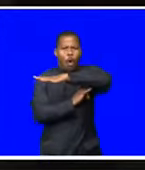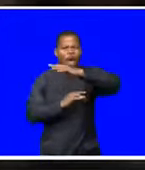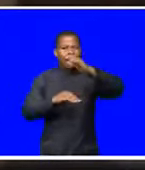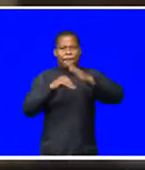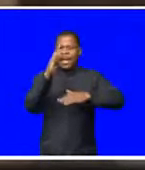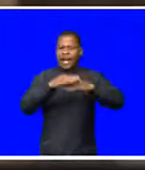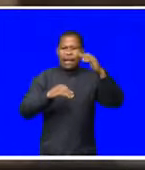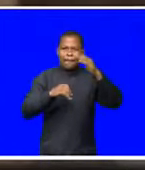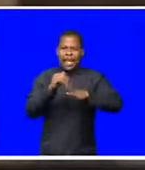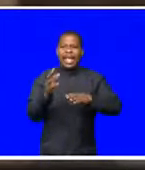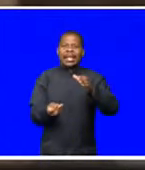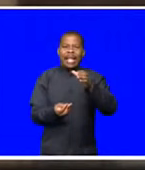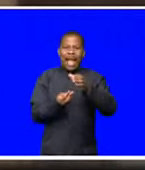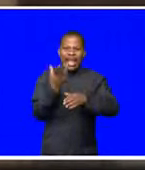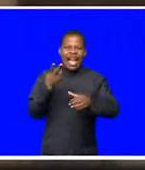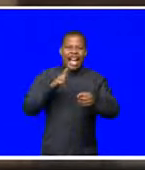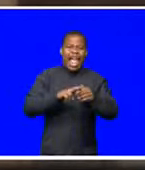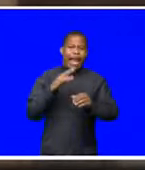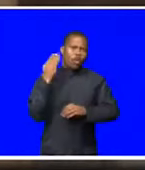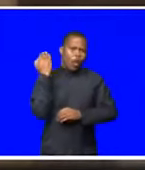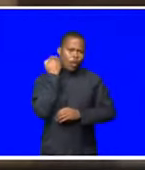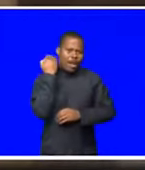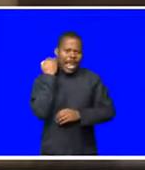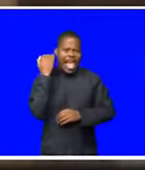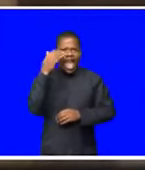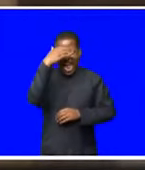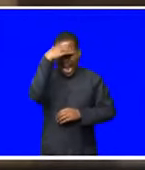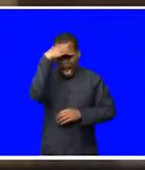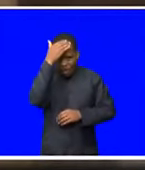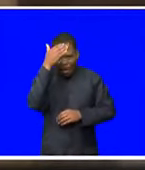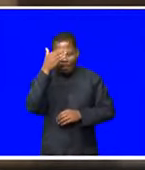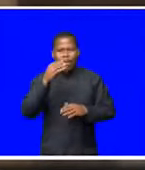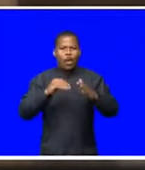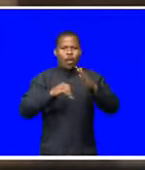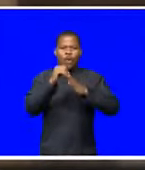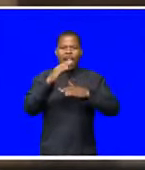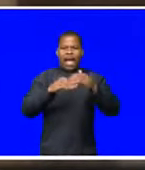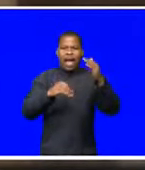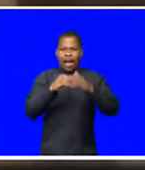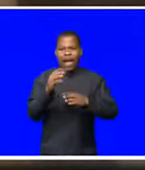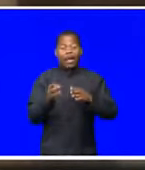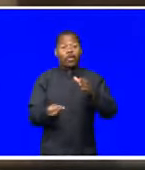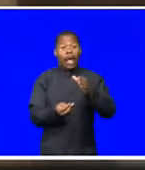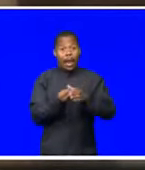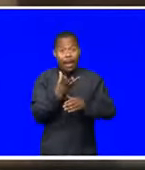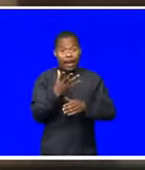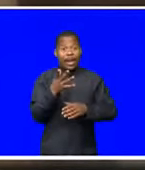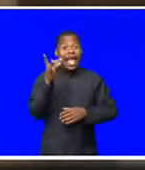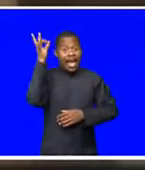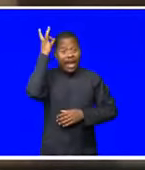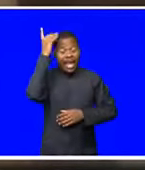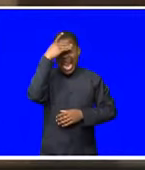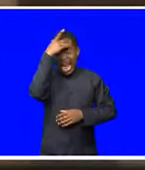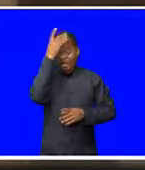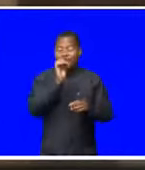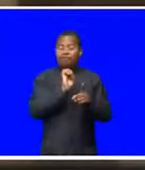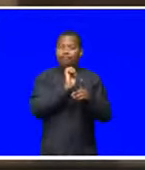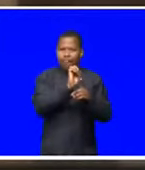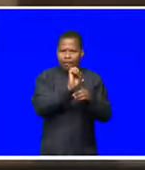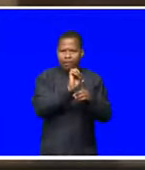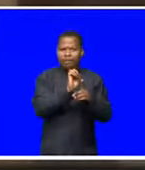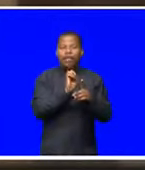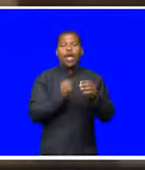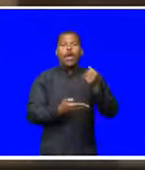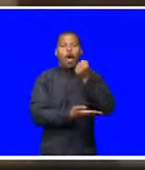nemamillions uhulumende awu songene songene uhulumende wethu ngundla uhulumende wenkonyama ufikile kithi